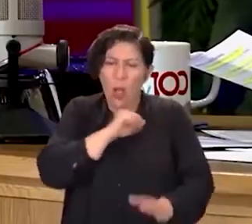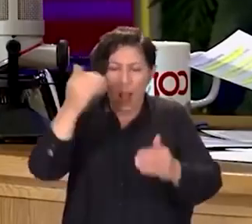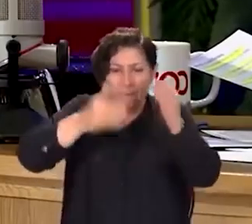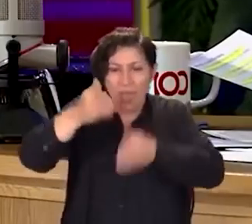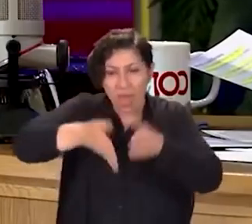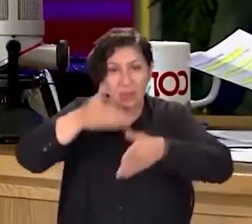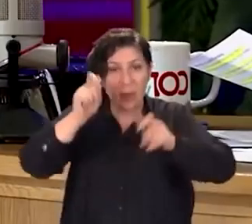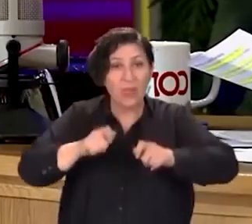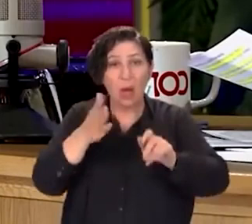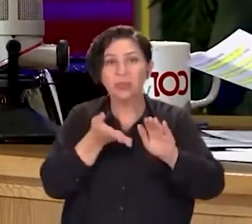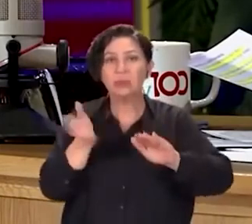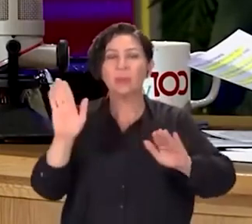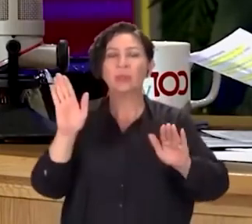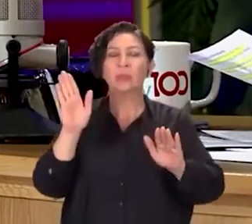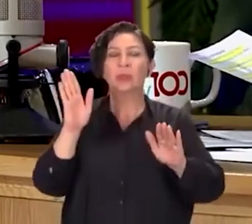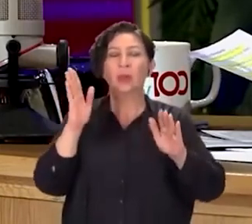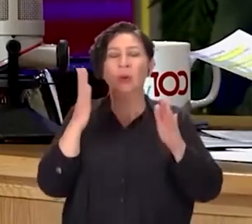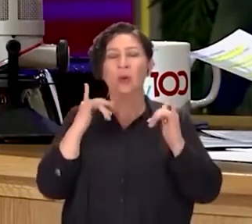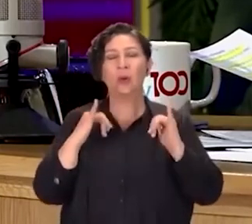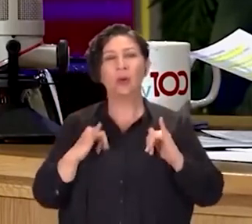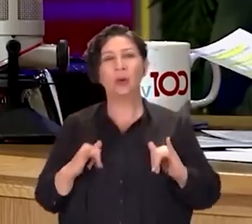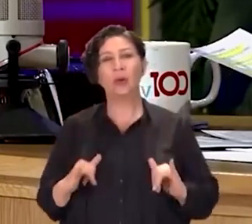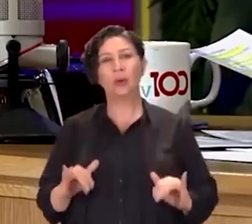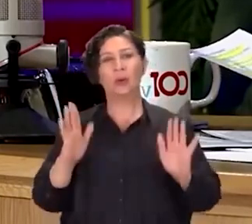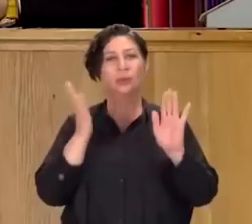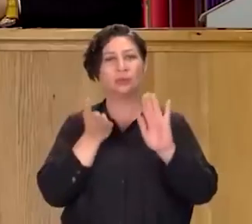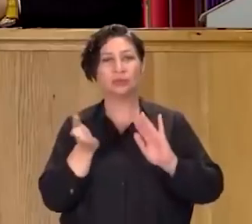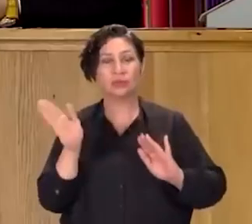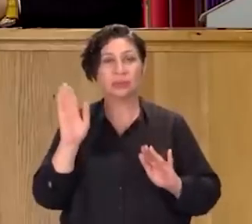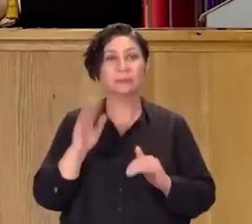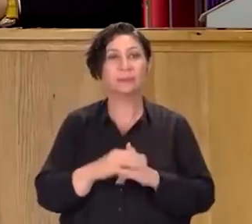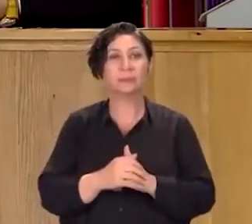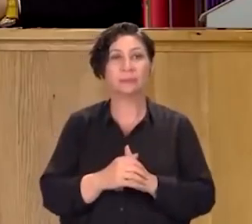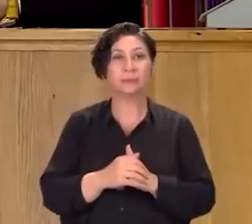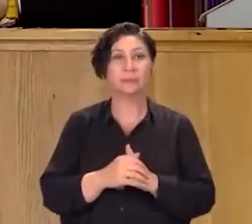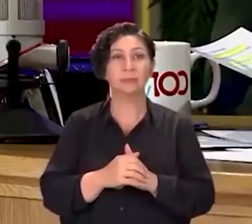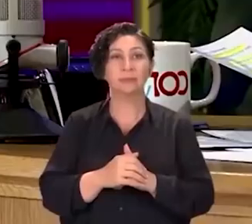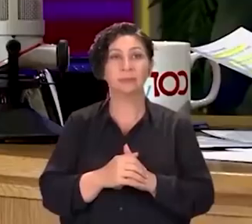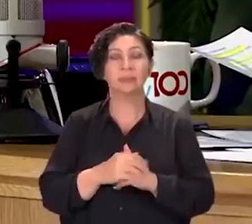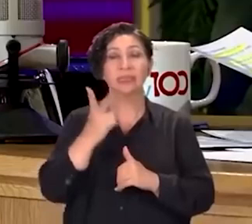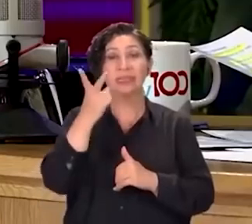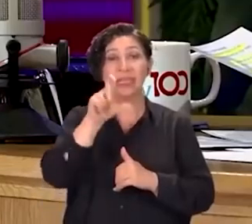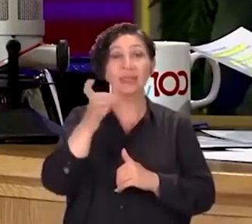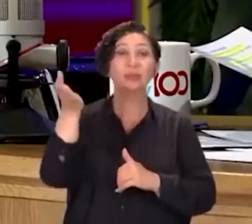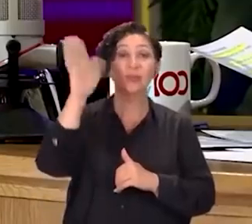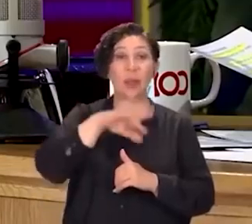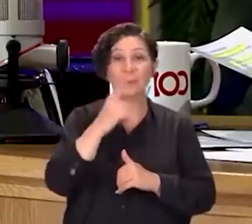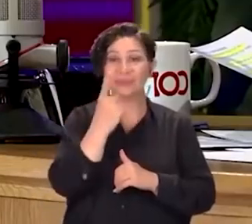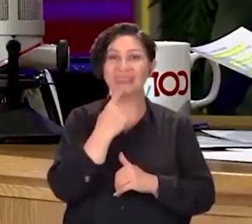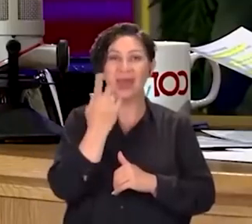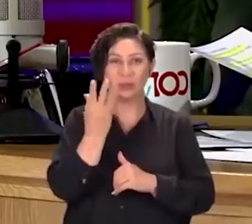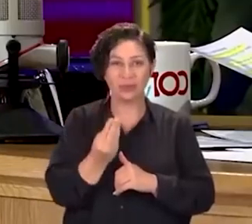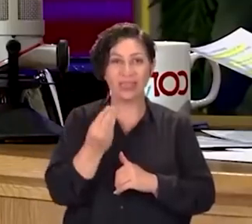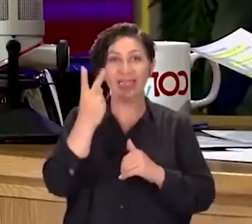girdim. Ama çıkarken dedi, gülerek çıktım dedi. Ondan sonra işte 2 ay sonra 1 sene